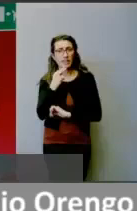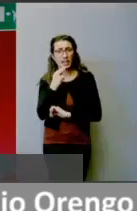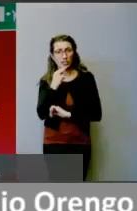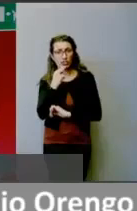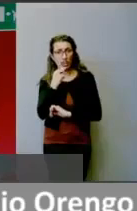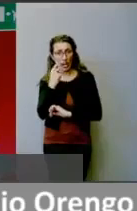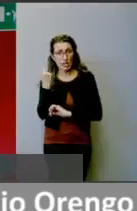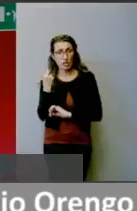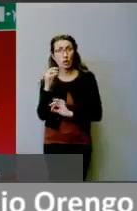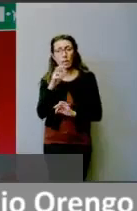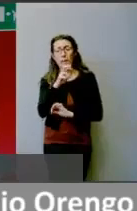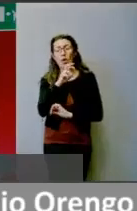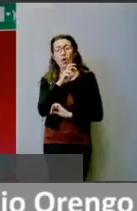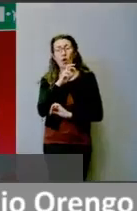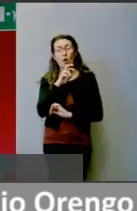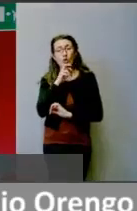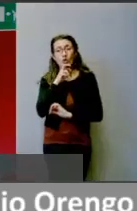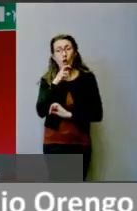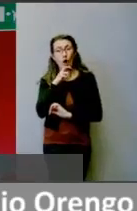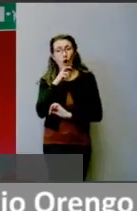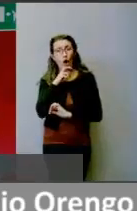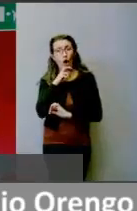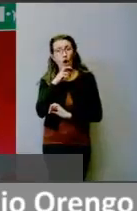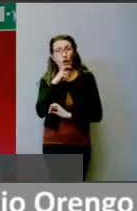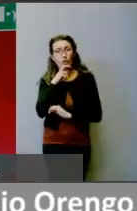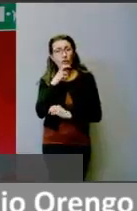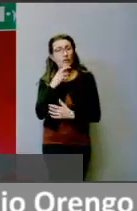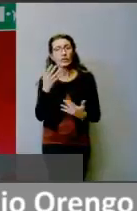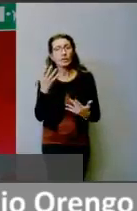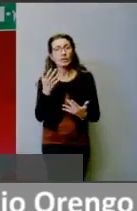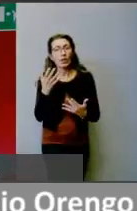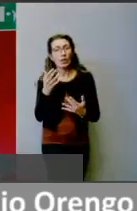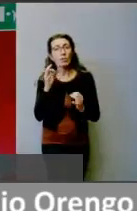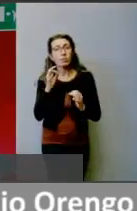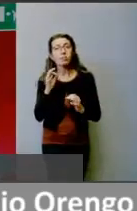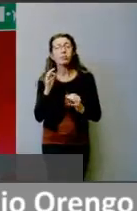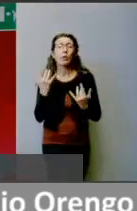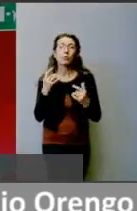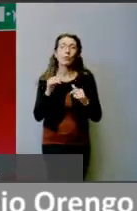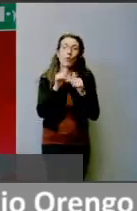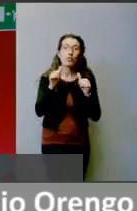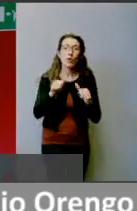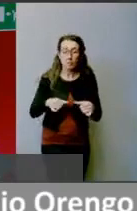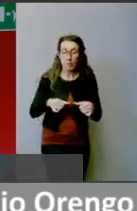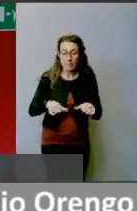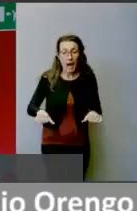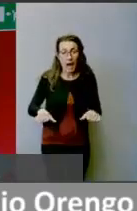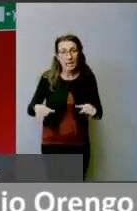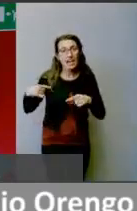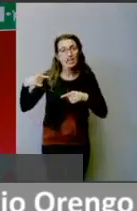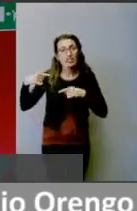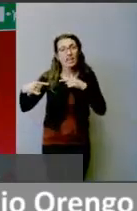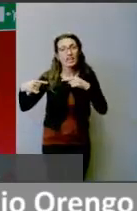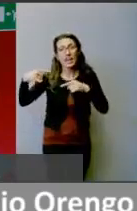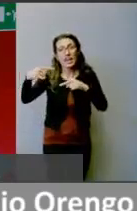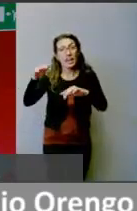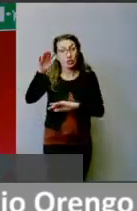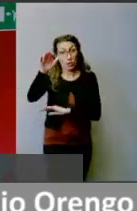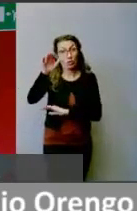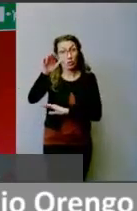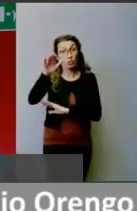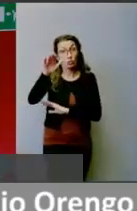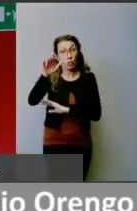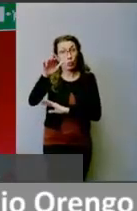nonni sono gli alberi che continuano a portare frutto. Quindi questa frase direi che abbraccia un po' tutto il